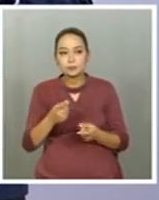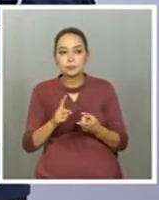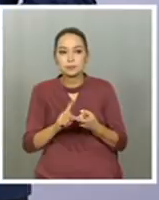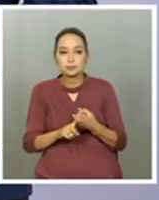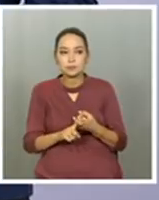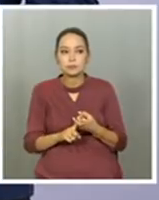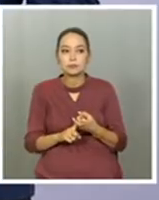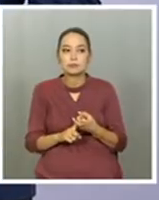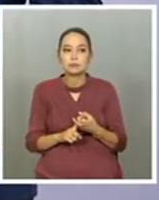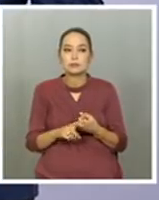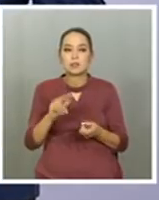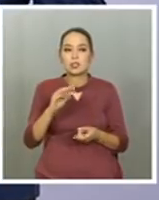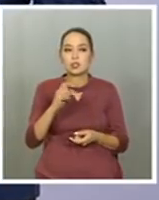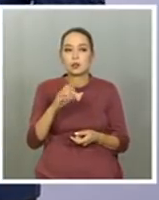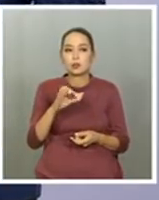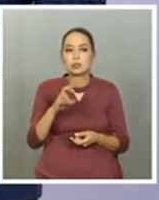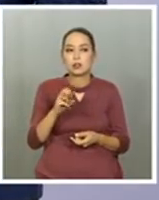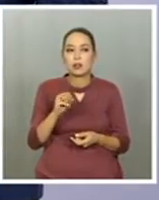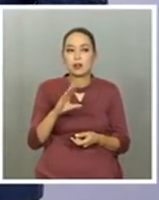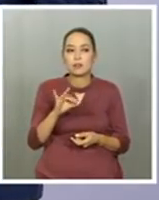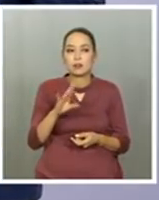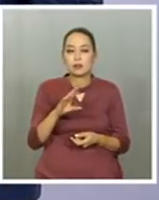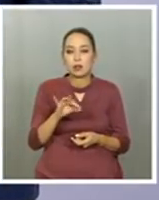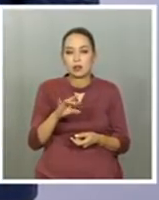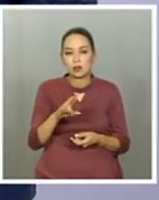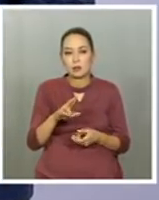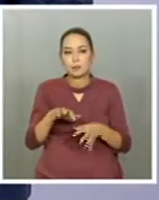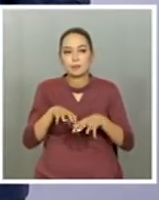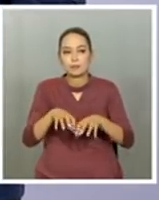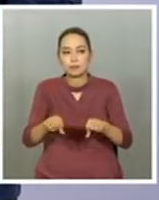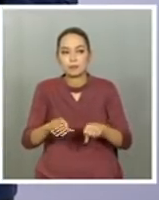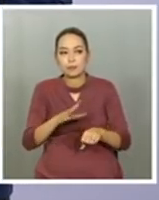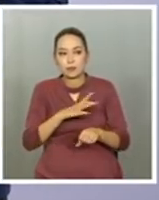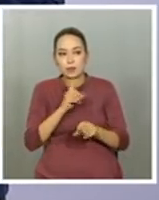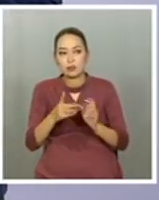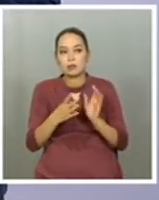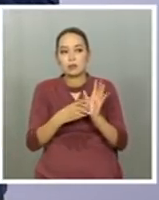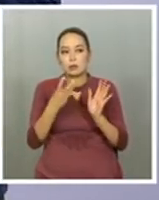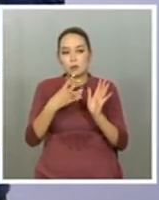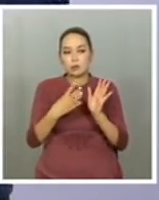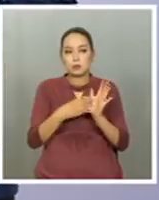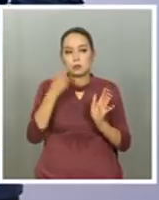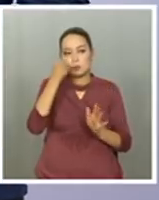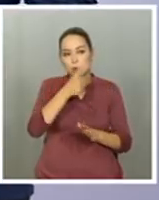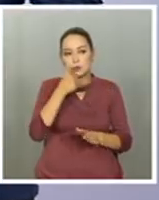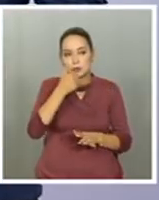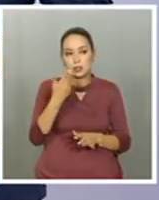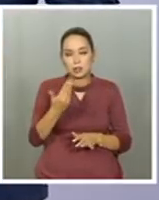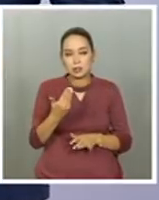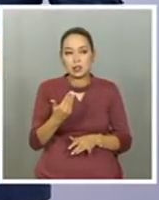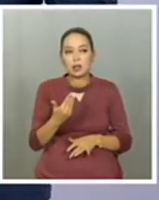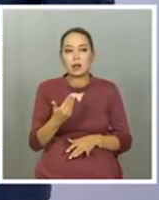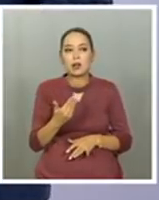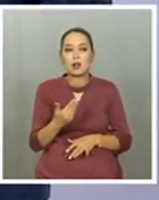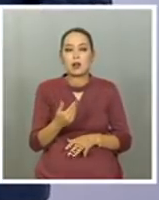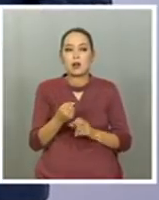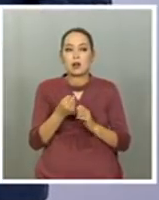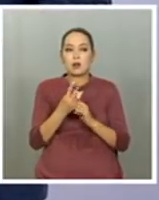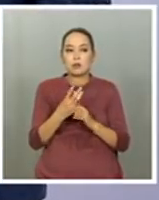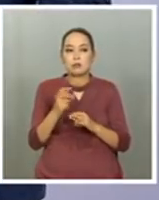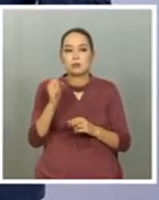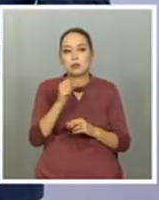мәселелерді қозғаған болатын. Осының нәтижесінде 1939 жылы наурыз айында Германия Чехословакияны жаулап